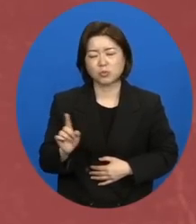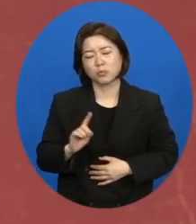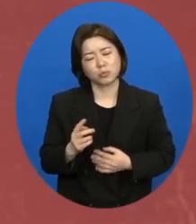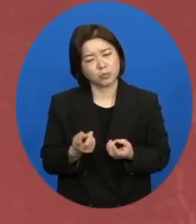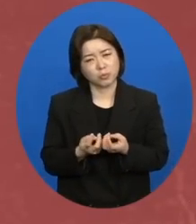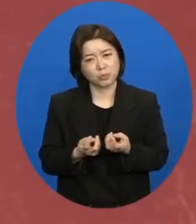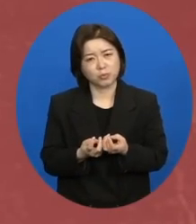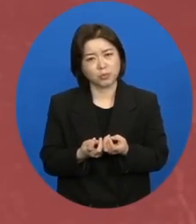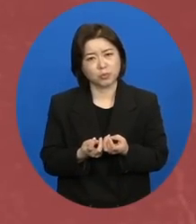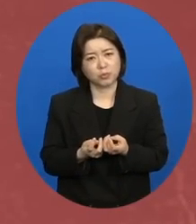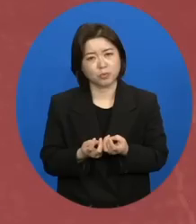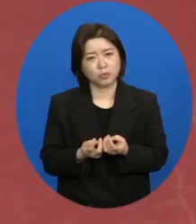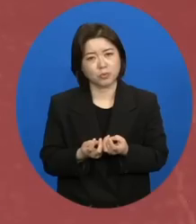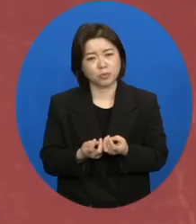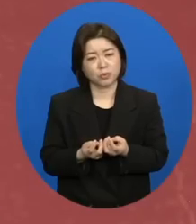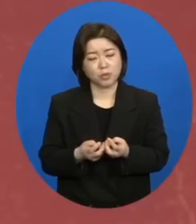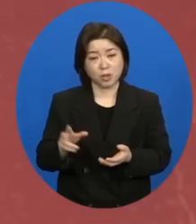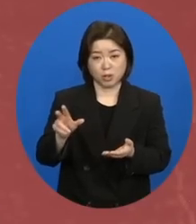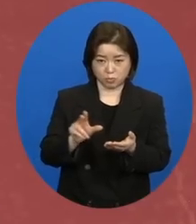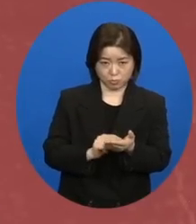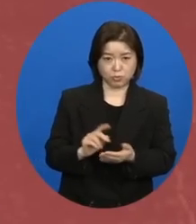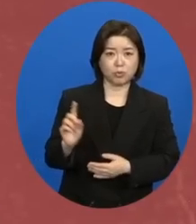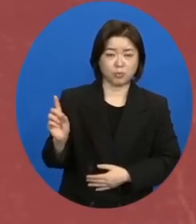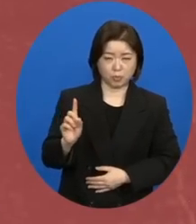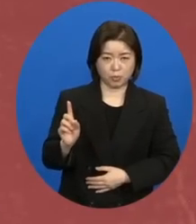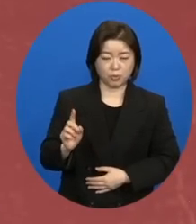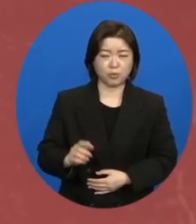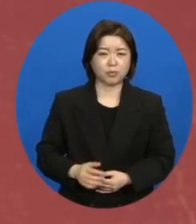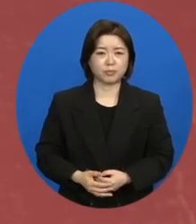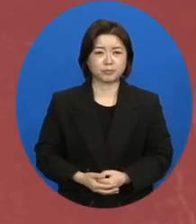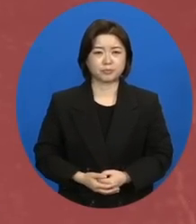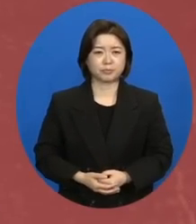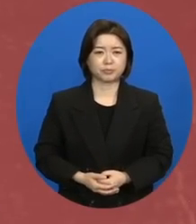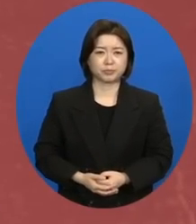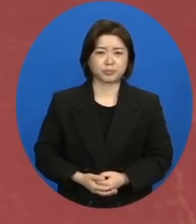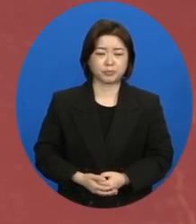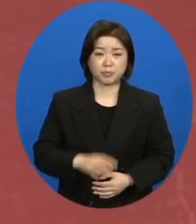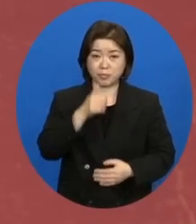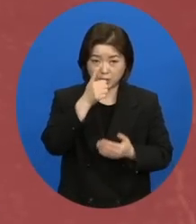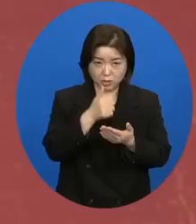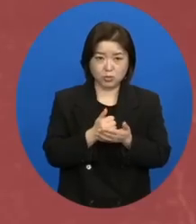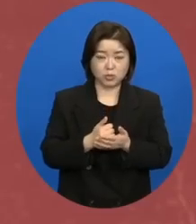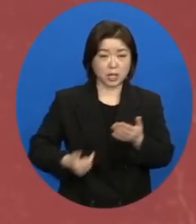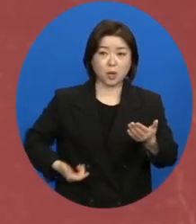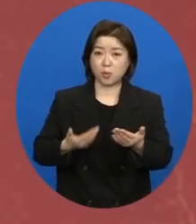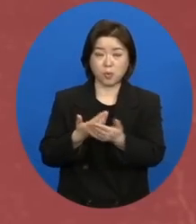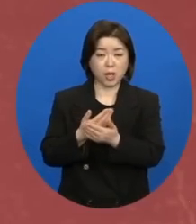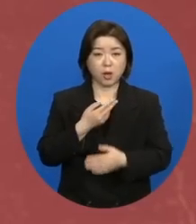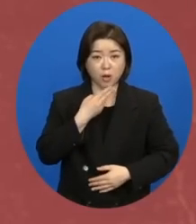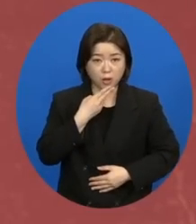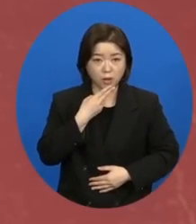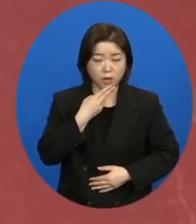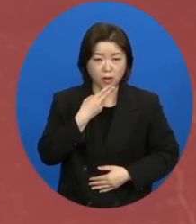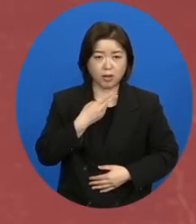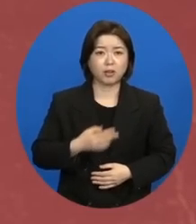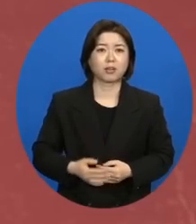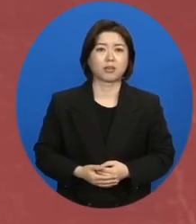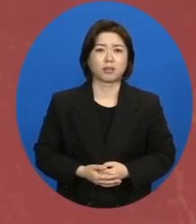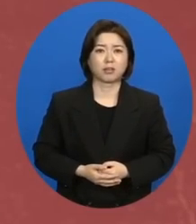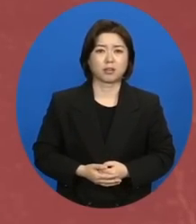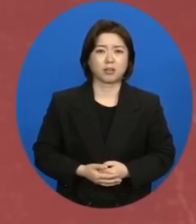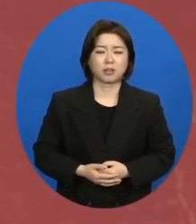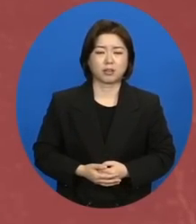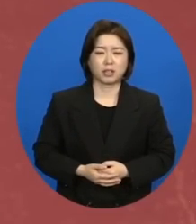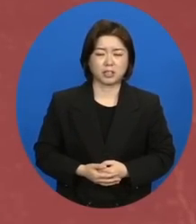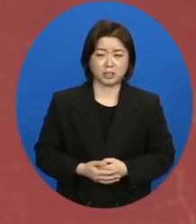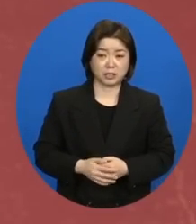거지? 근데 문제는 뭐냐면 죄를 회개하지 않으면 일단 받지를